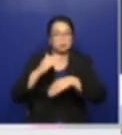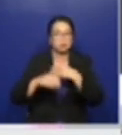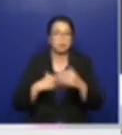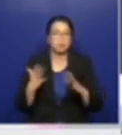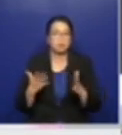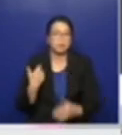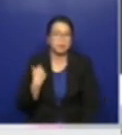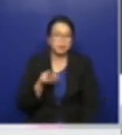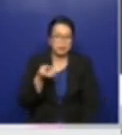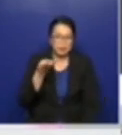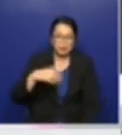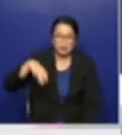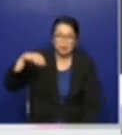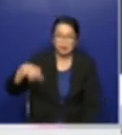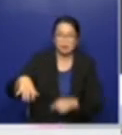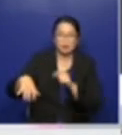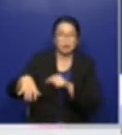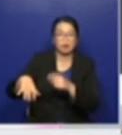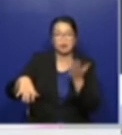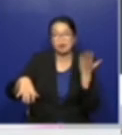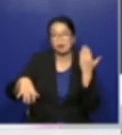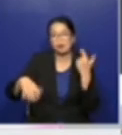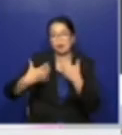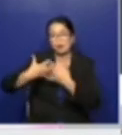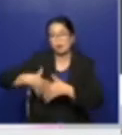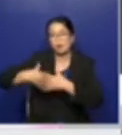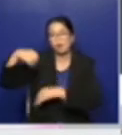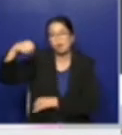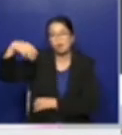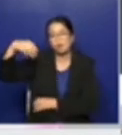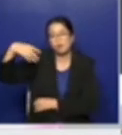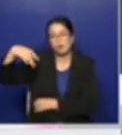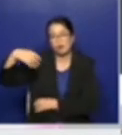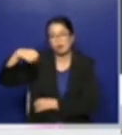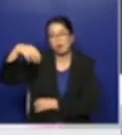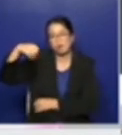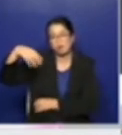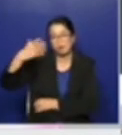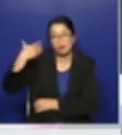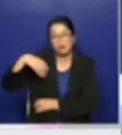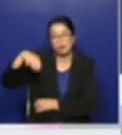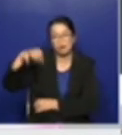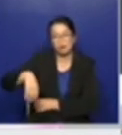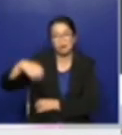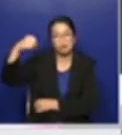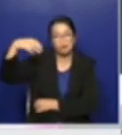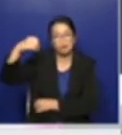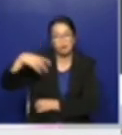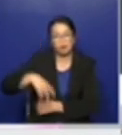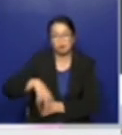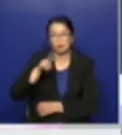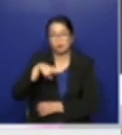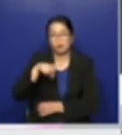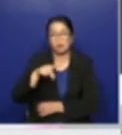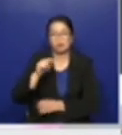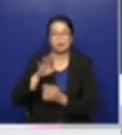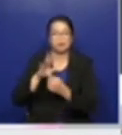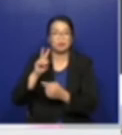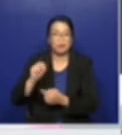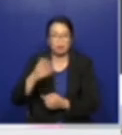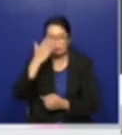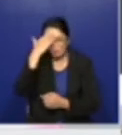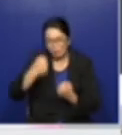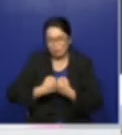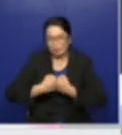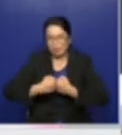ที่เอามาให้เขาทำโรงไฟฟ้า 2,000 กิโล 2,000 ตันต่อวันตอนนี้ทำไมไม่ขยาย